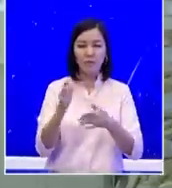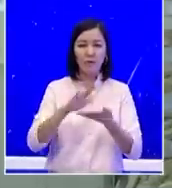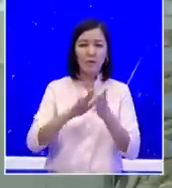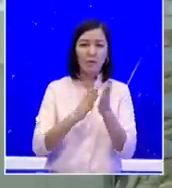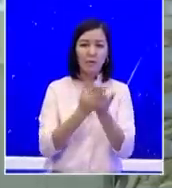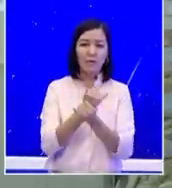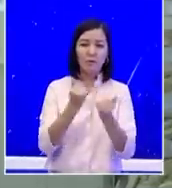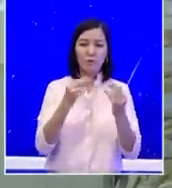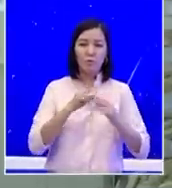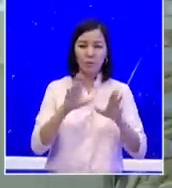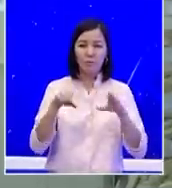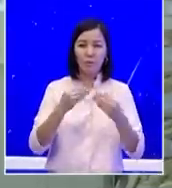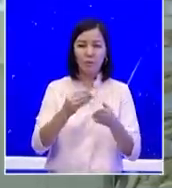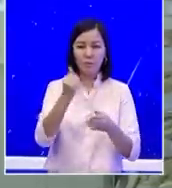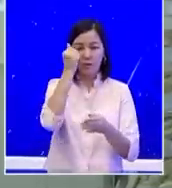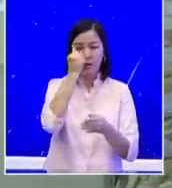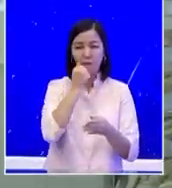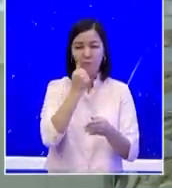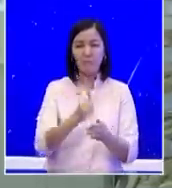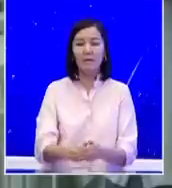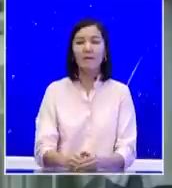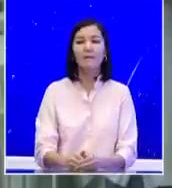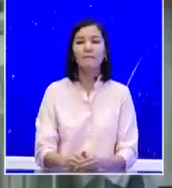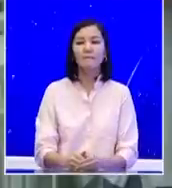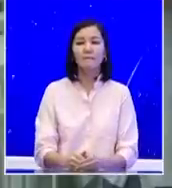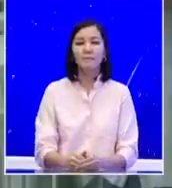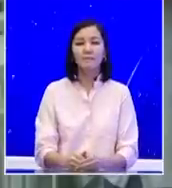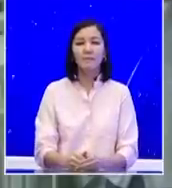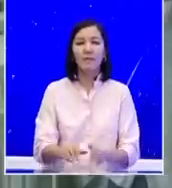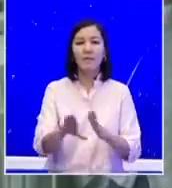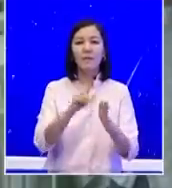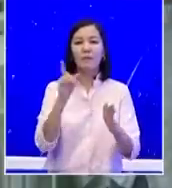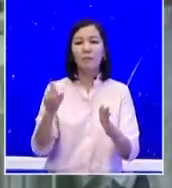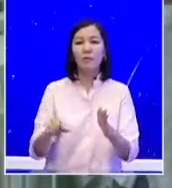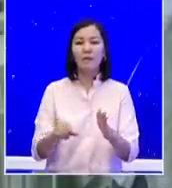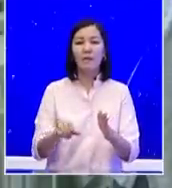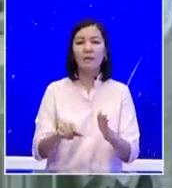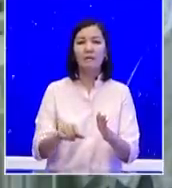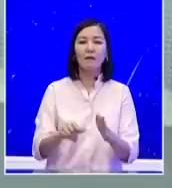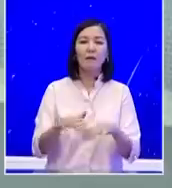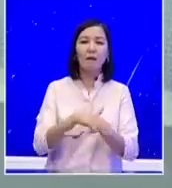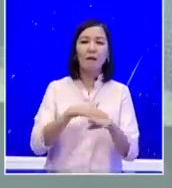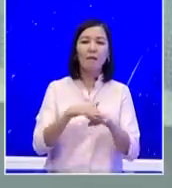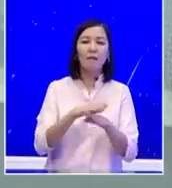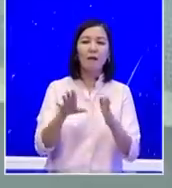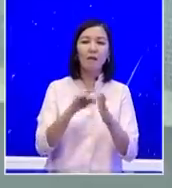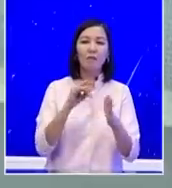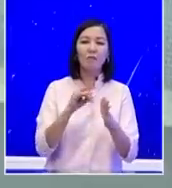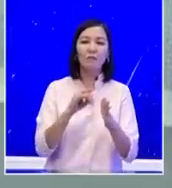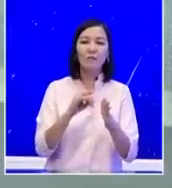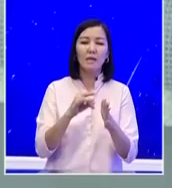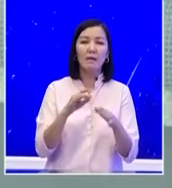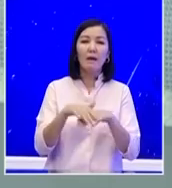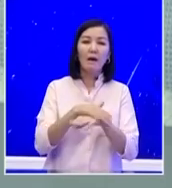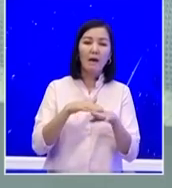жасап, жұмыс беріп отырғанына алғысымыз шексіз. Депутат бұл халық қалауысы. Міндеті сайлаушылардың мүдделерін қорғау.